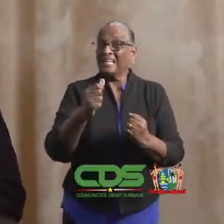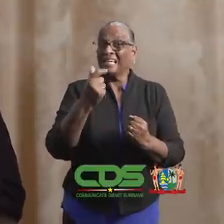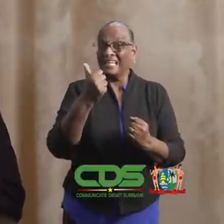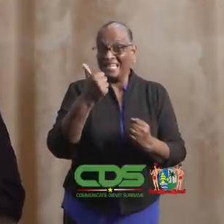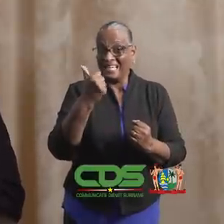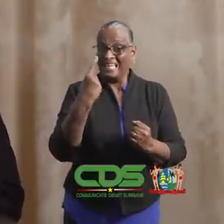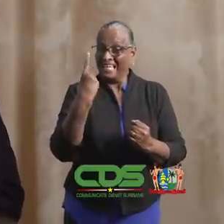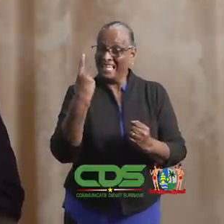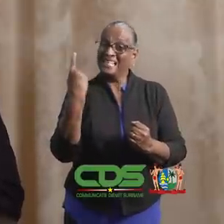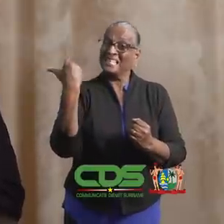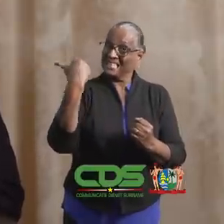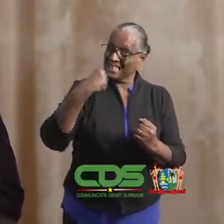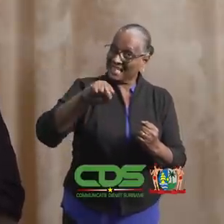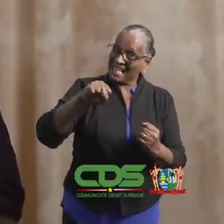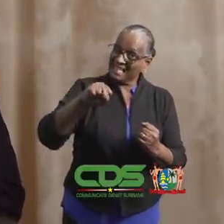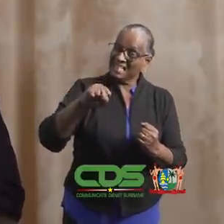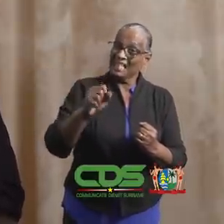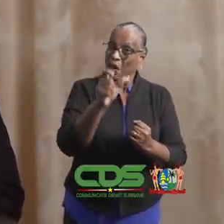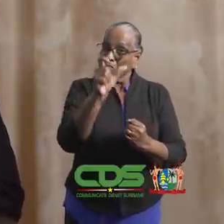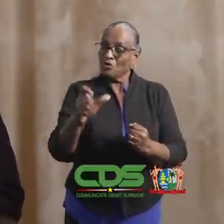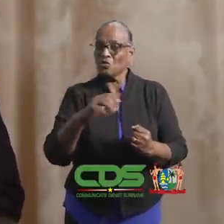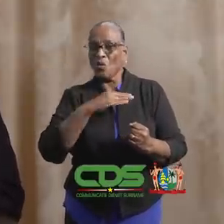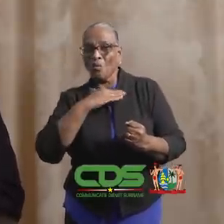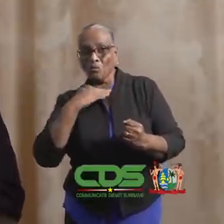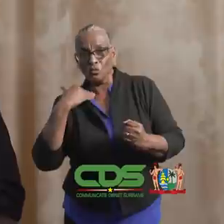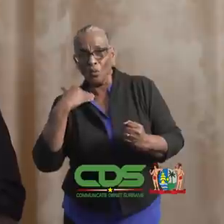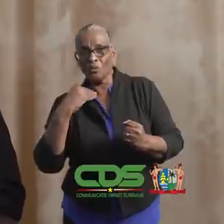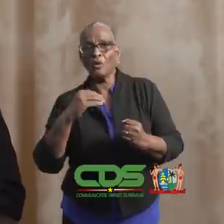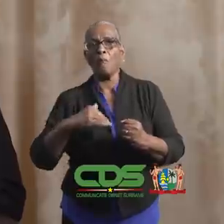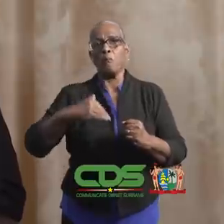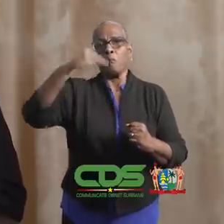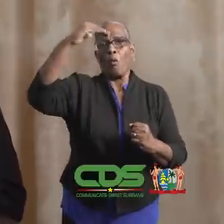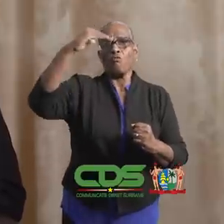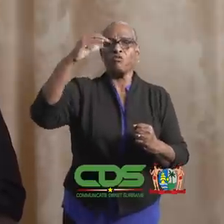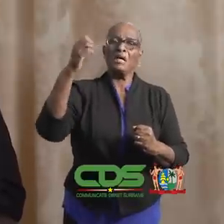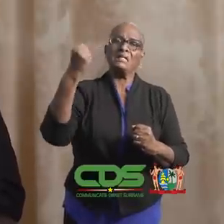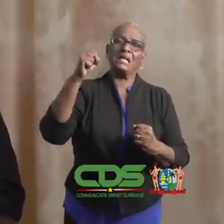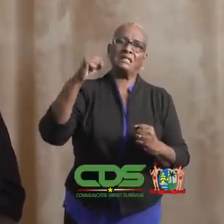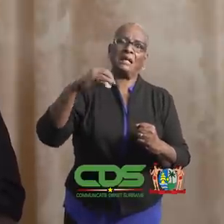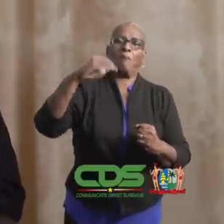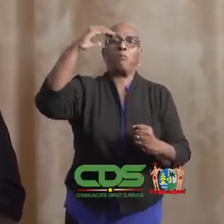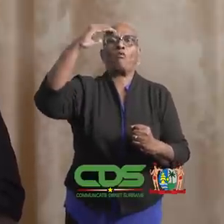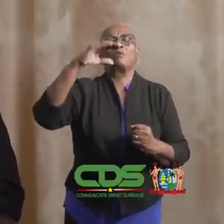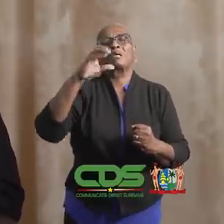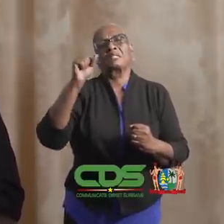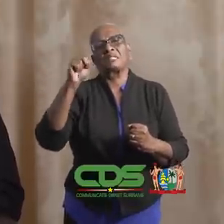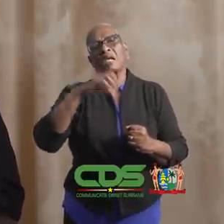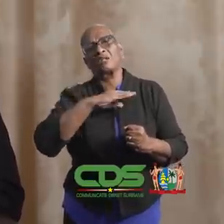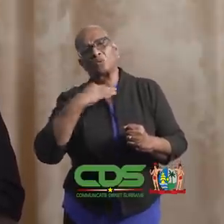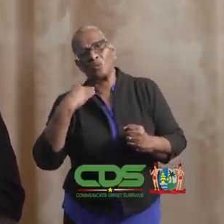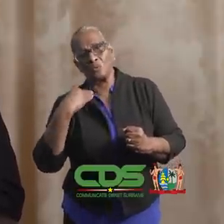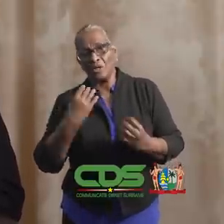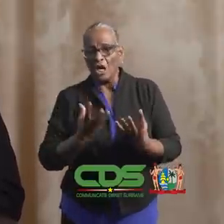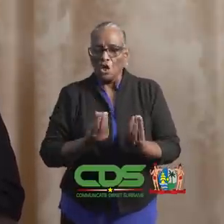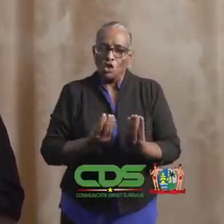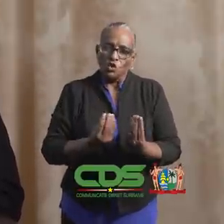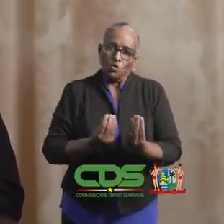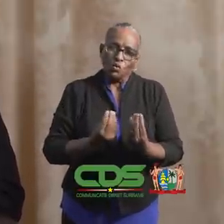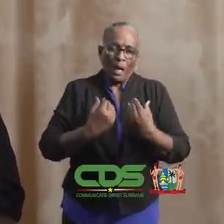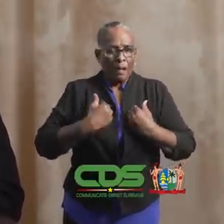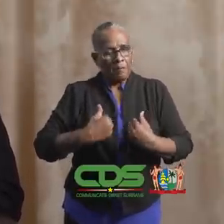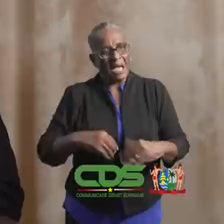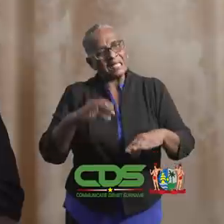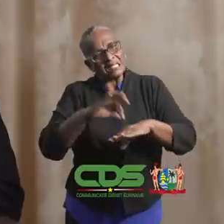61% van de overledenen boven 60 jaar waren. Enkele kwetsbare groepen zijn de groep mensen met hoge